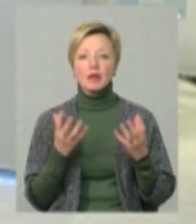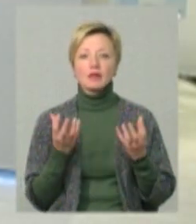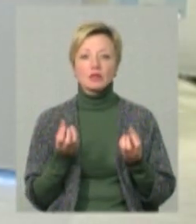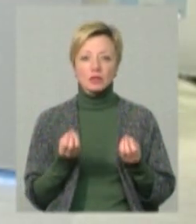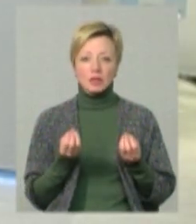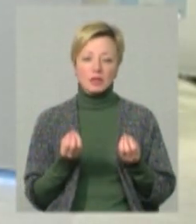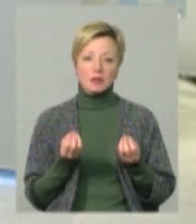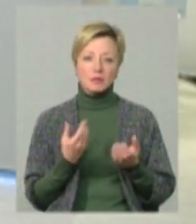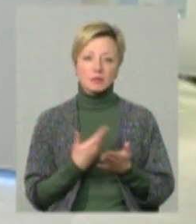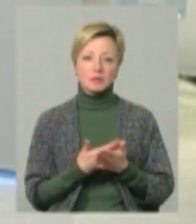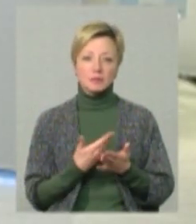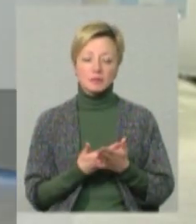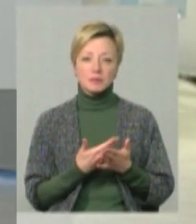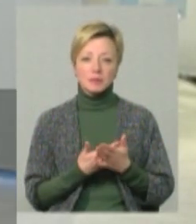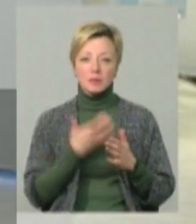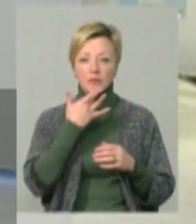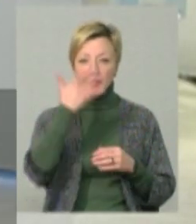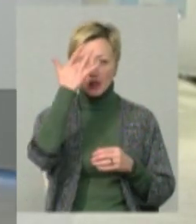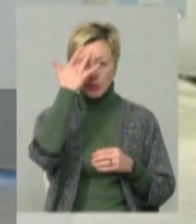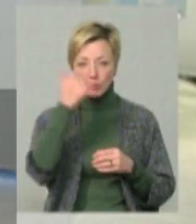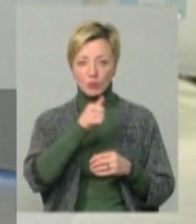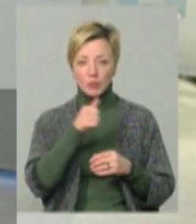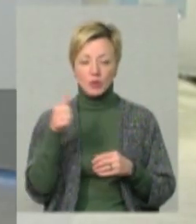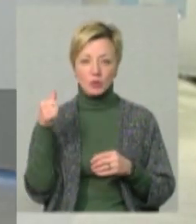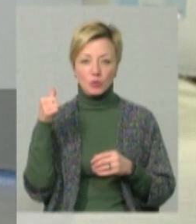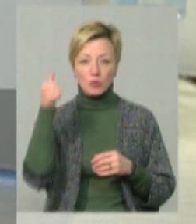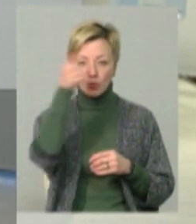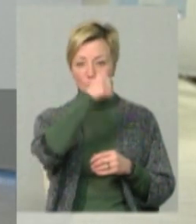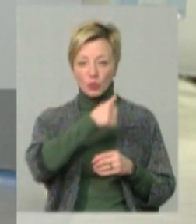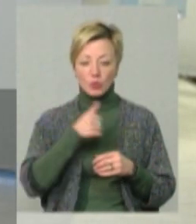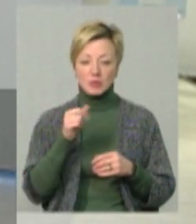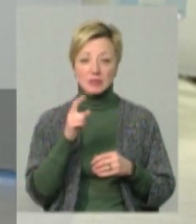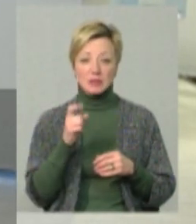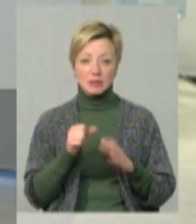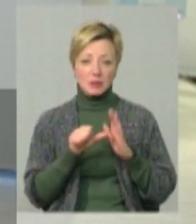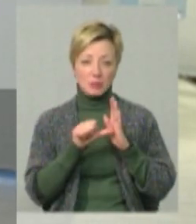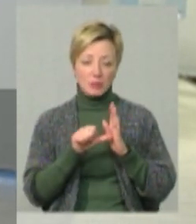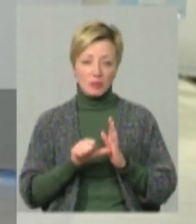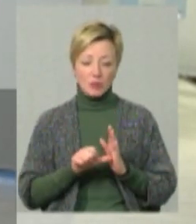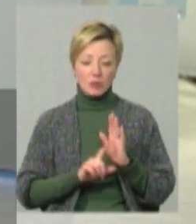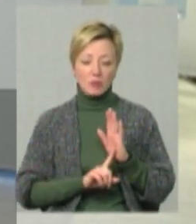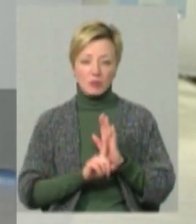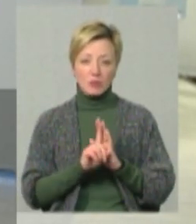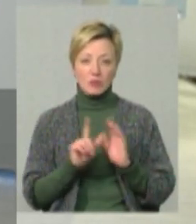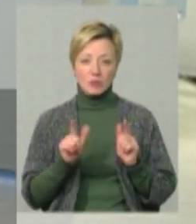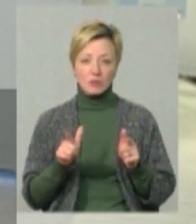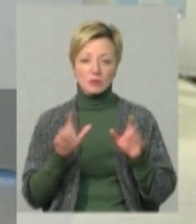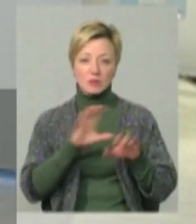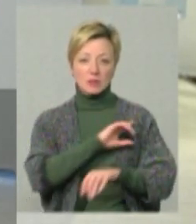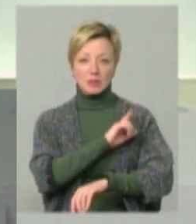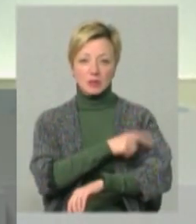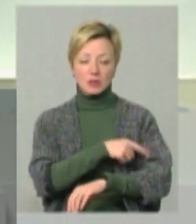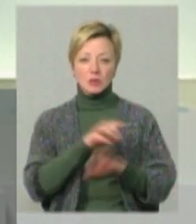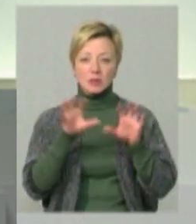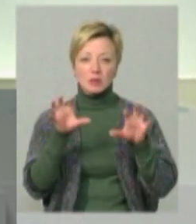Ще десь влітку минулого року, за півроку до набрання чинності законом, коли